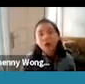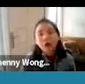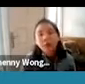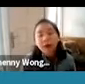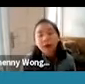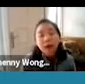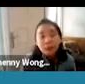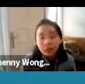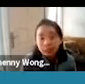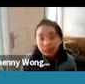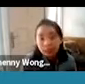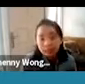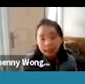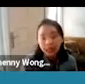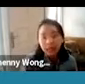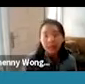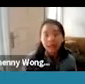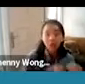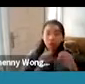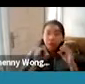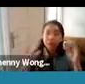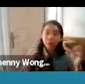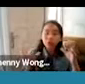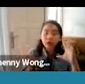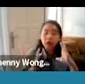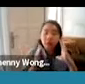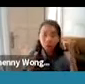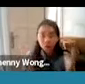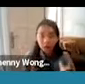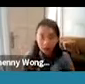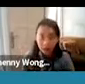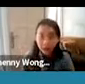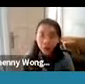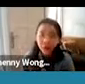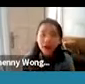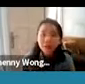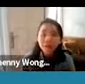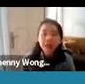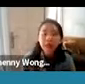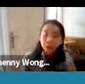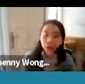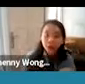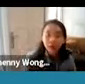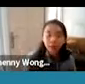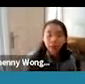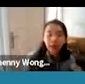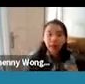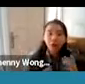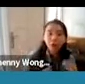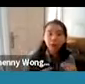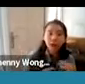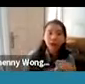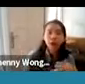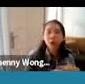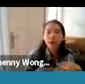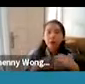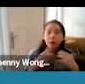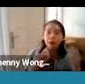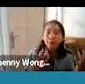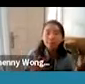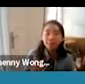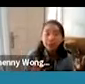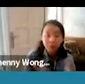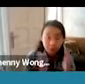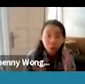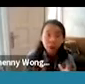kemudian Bagaimana menginternalisasi anti greenwashing tersebut kedalam perusahaan gitu ya Misalnya masuk ke dalam penilaian proper Lalu